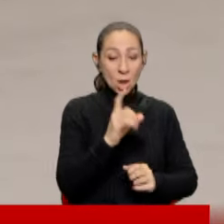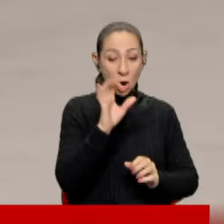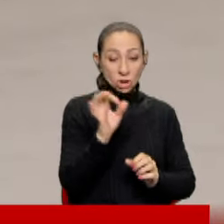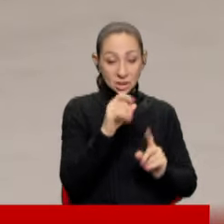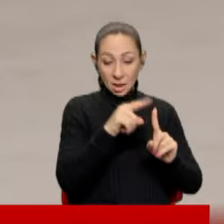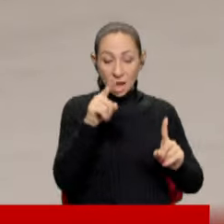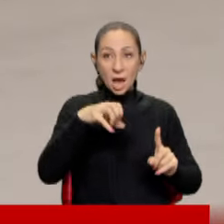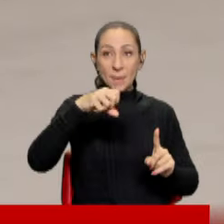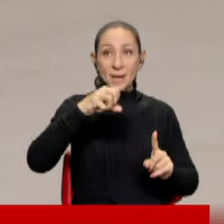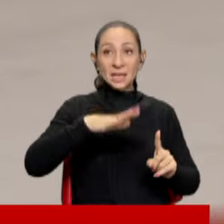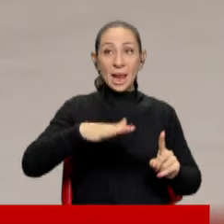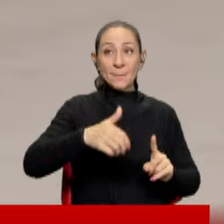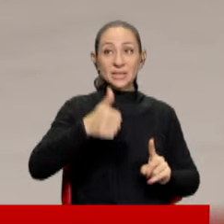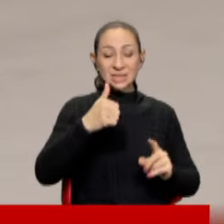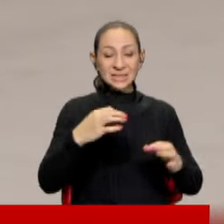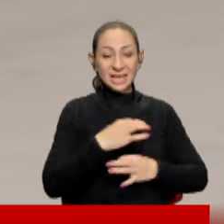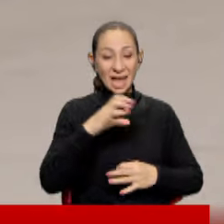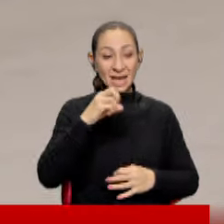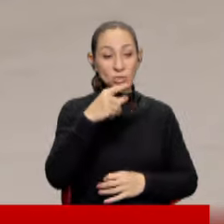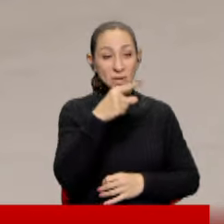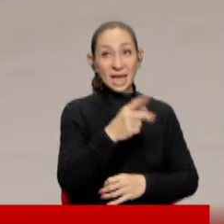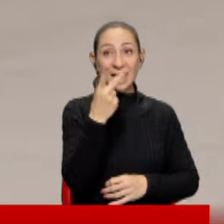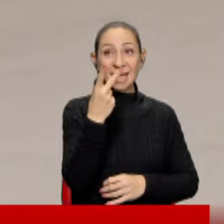bugüne AK Parti Genel Başkanı Sayın Erdoğan'a